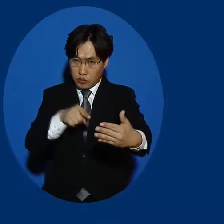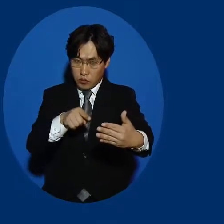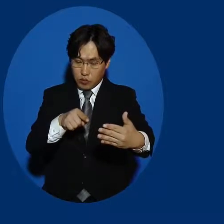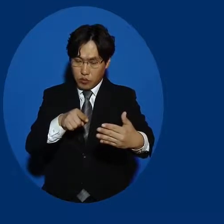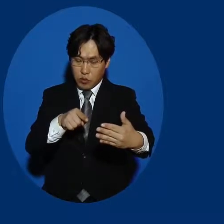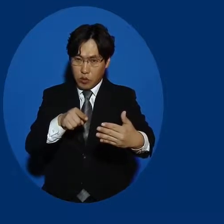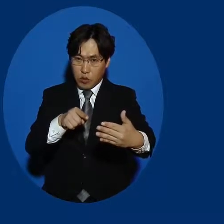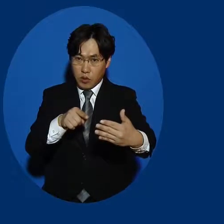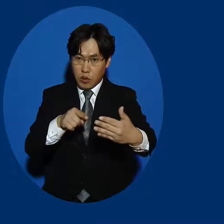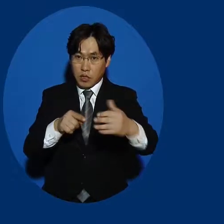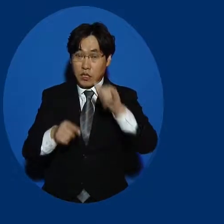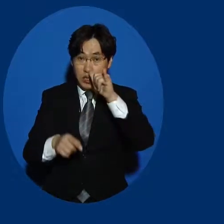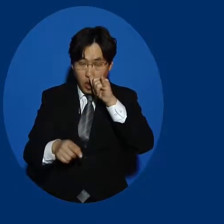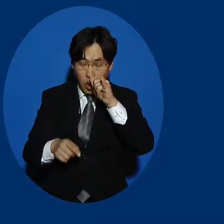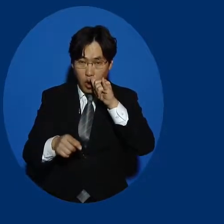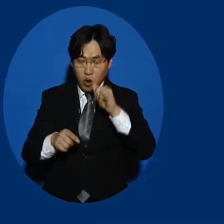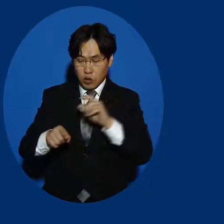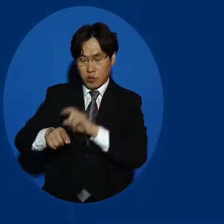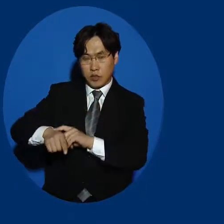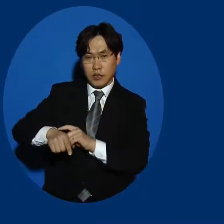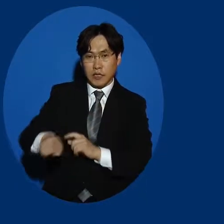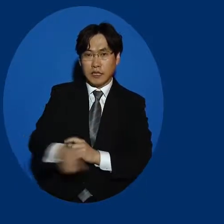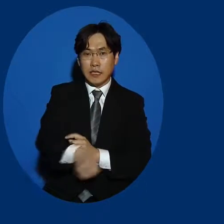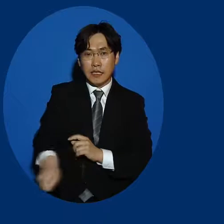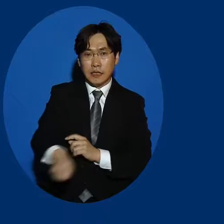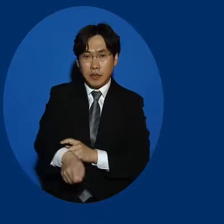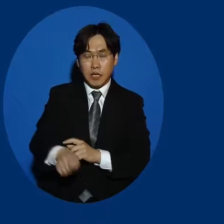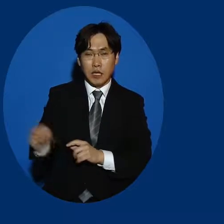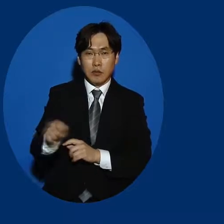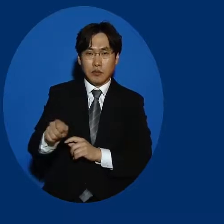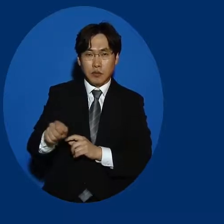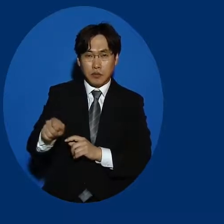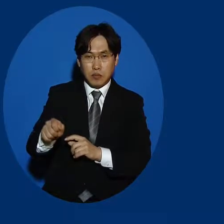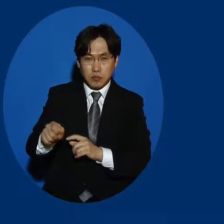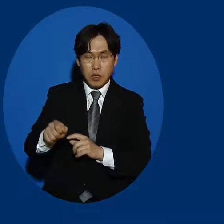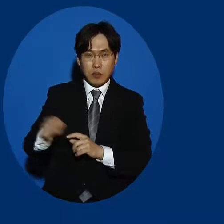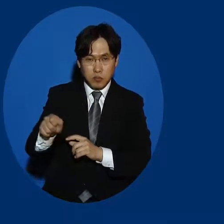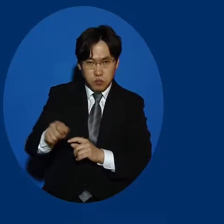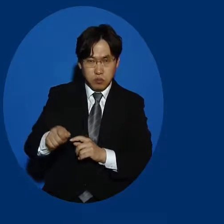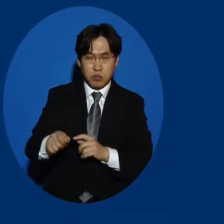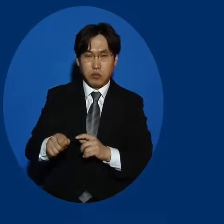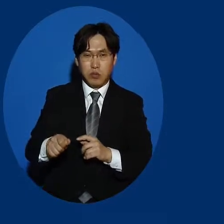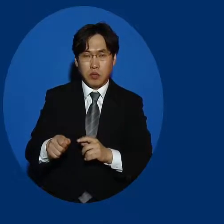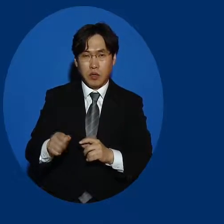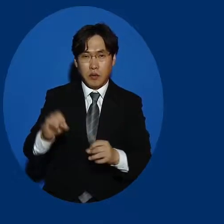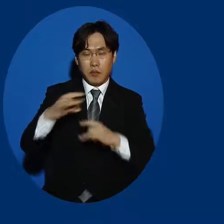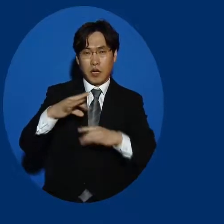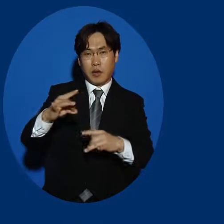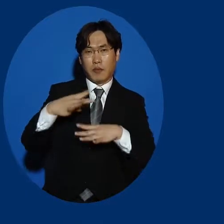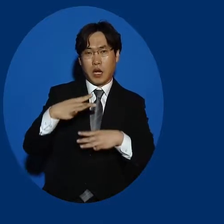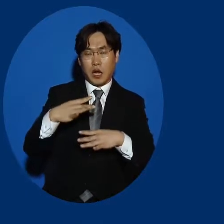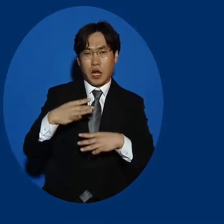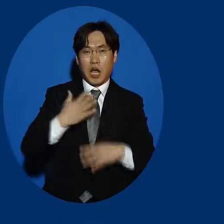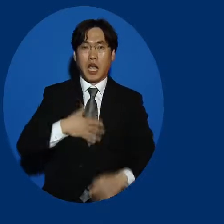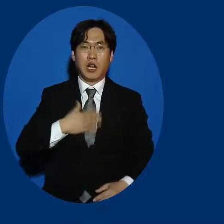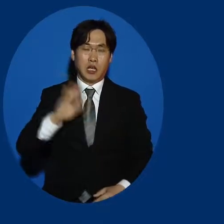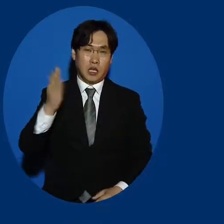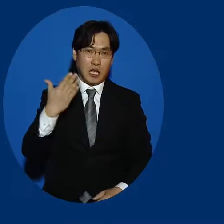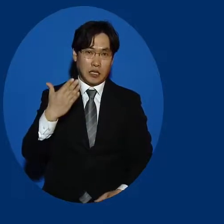진동을 주어서 전방에 방해물이 있는 것들을 미리 감지할 수 있게 해주는 그러한